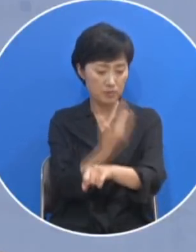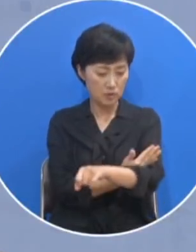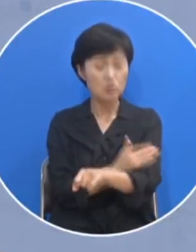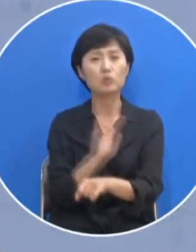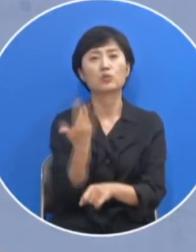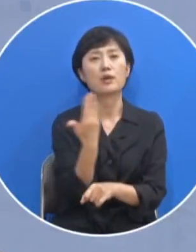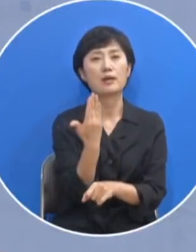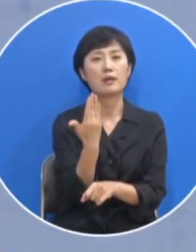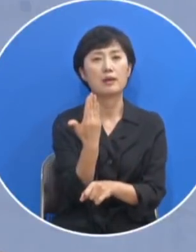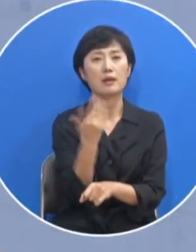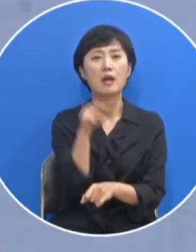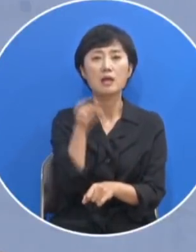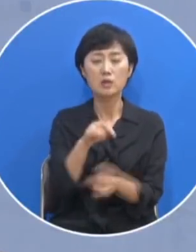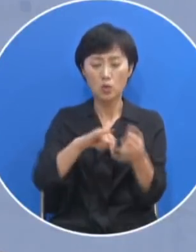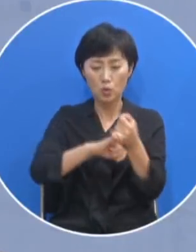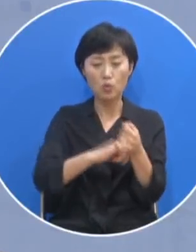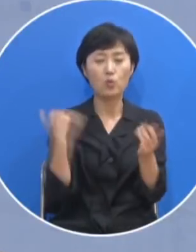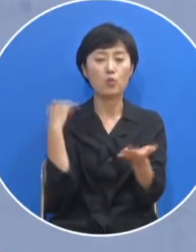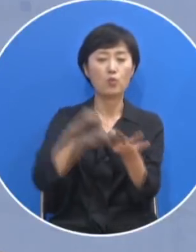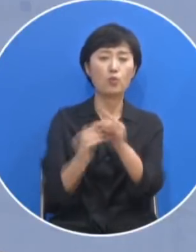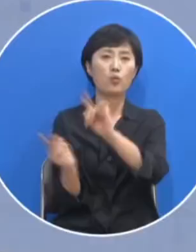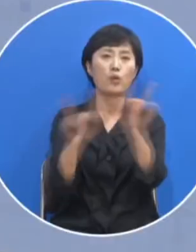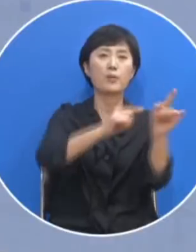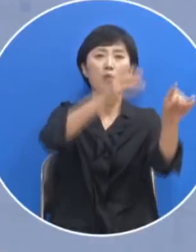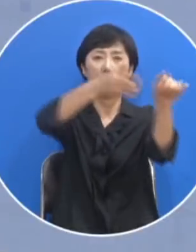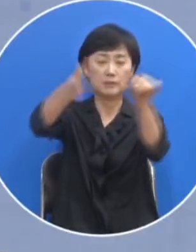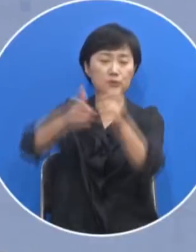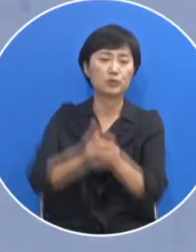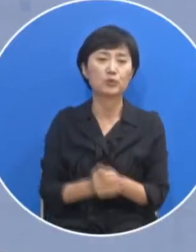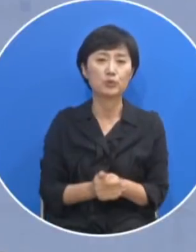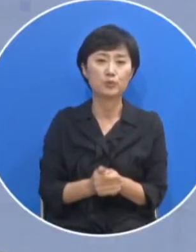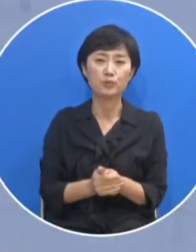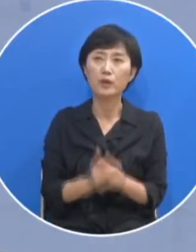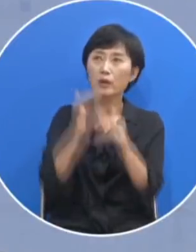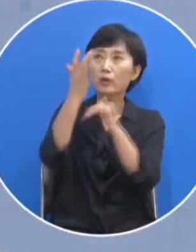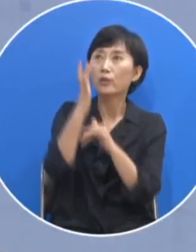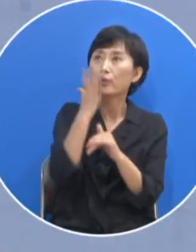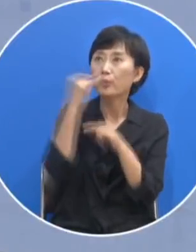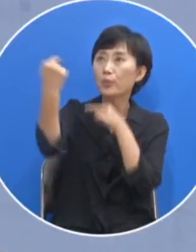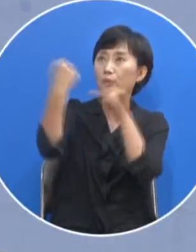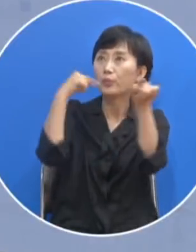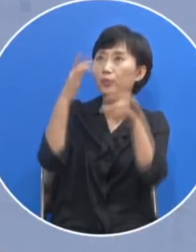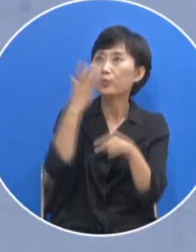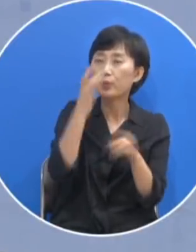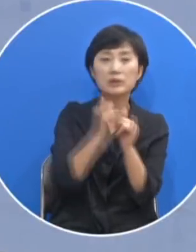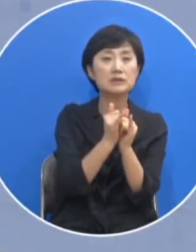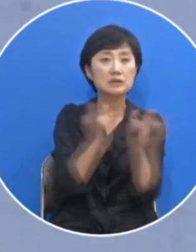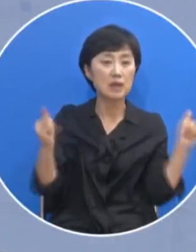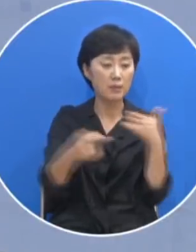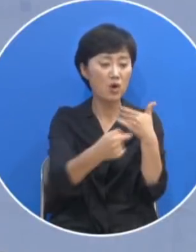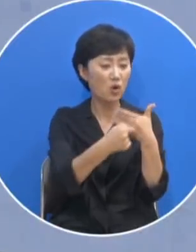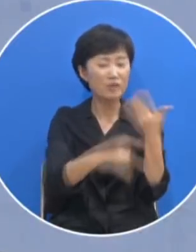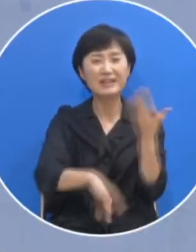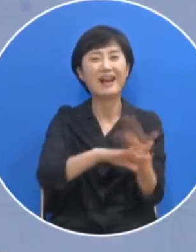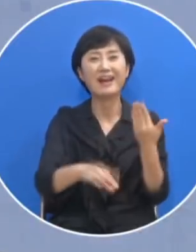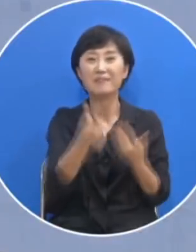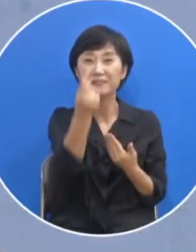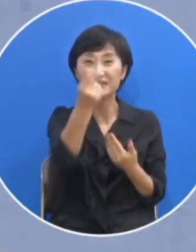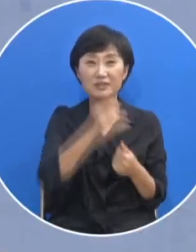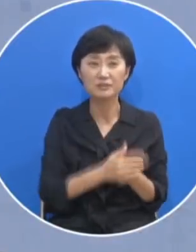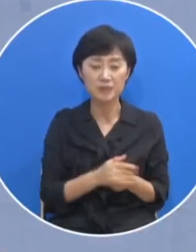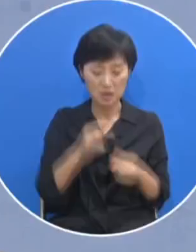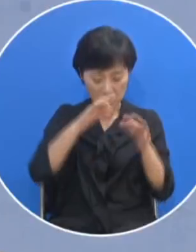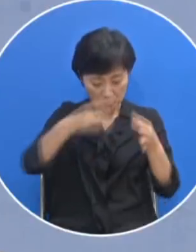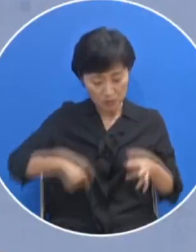추구하고 꼭 해 보여요 내 몸이 뭐 미스터 됐어 이거 안 된 사람 업혀 나요 그렇죠 4 본인도 알지만 따라서 한번